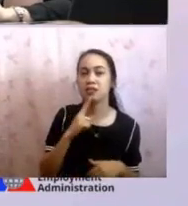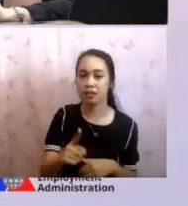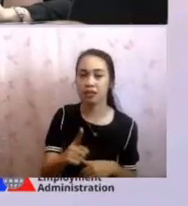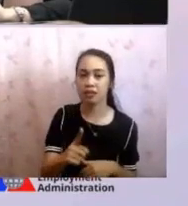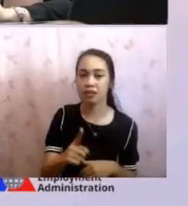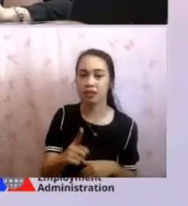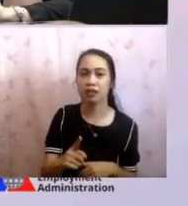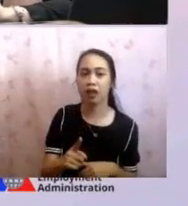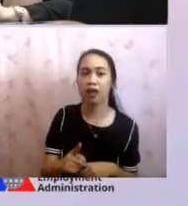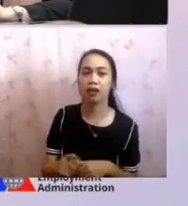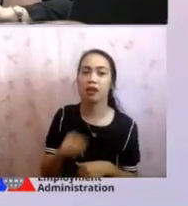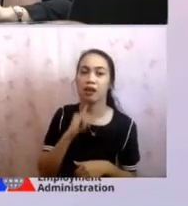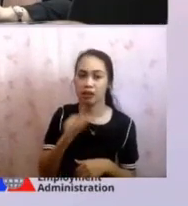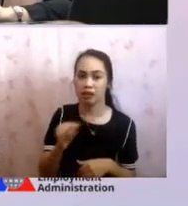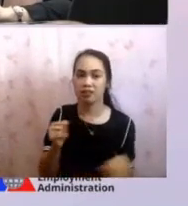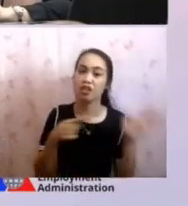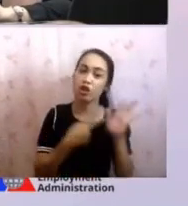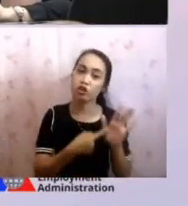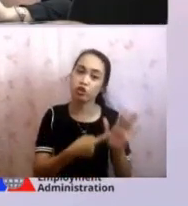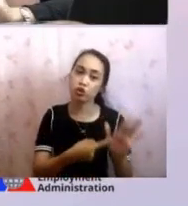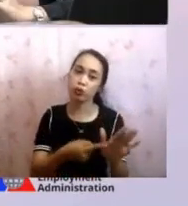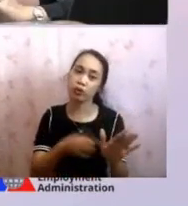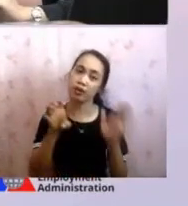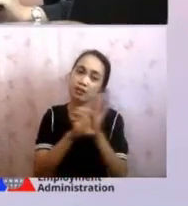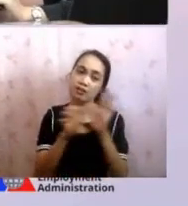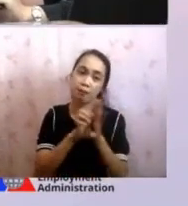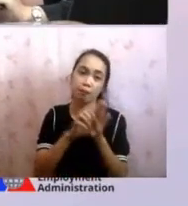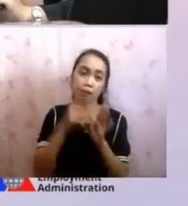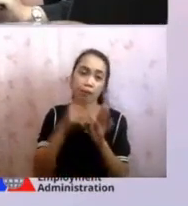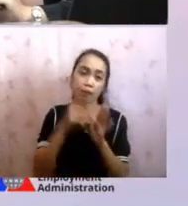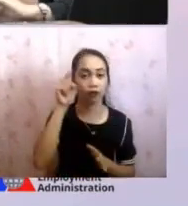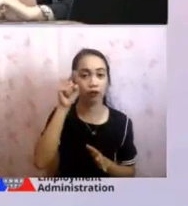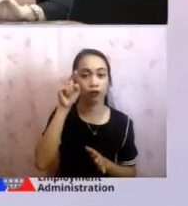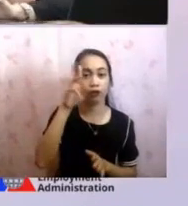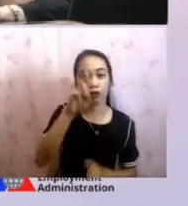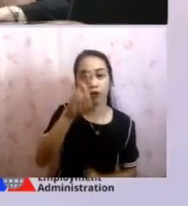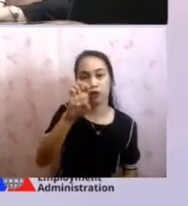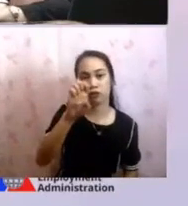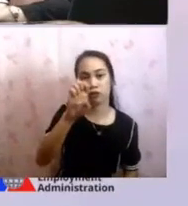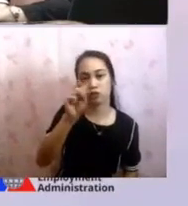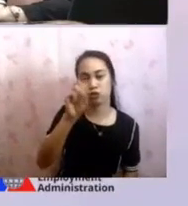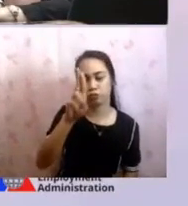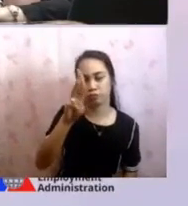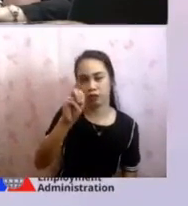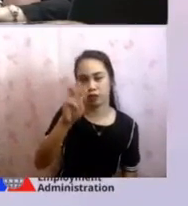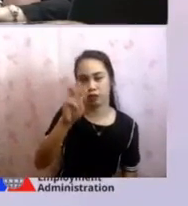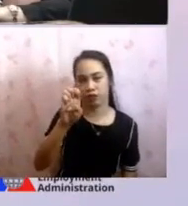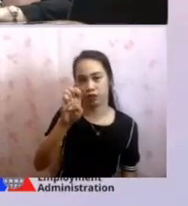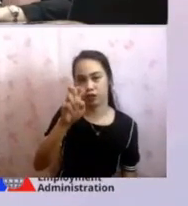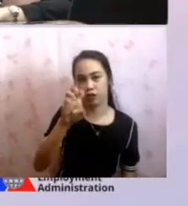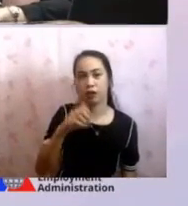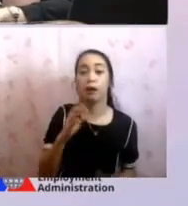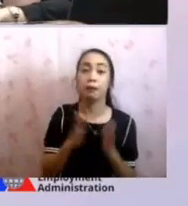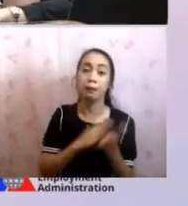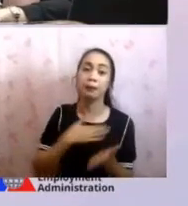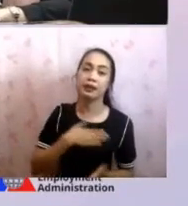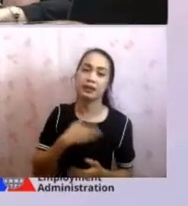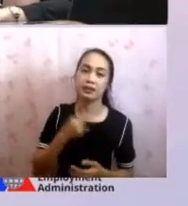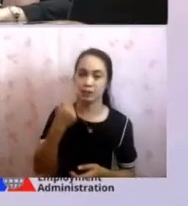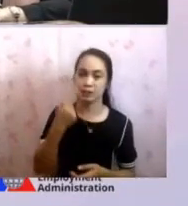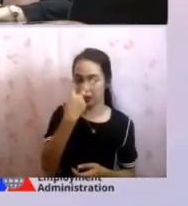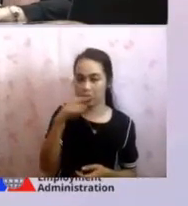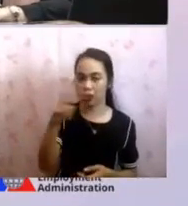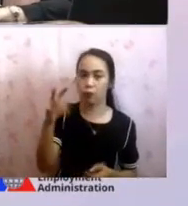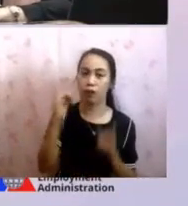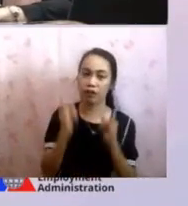resume. So what do you think guys ang wrong ana nga resume? Diba, if you are